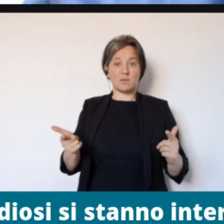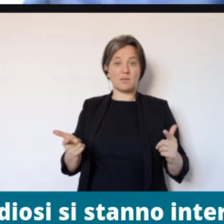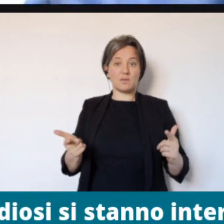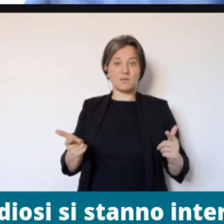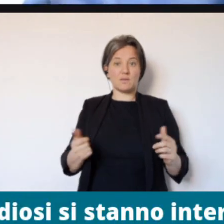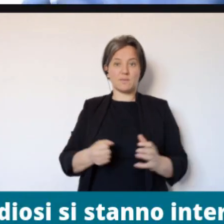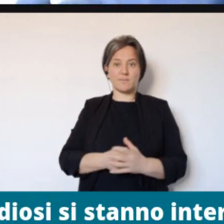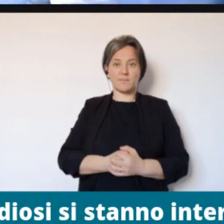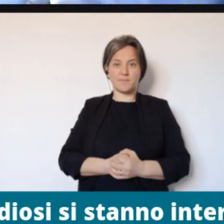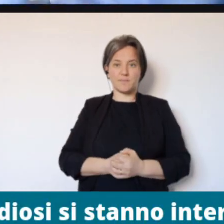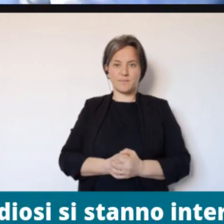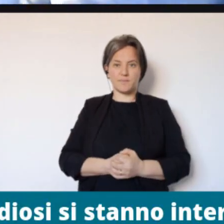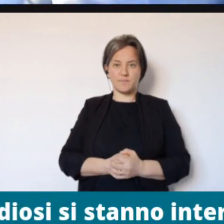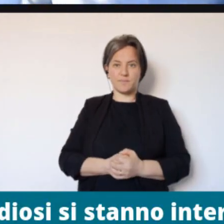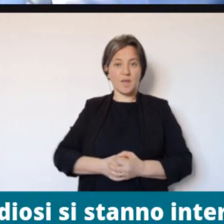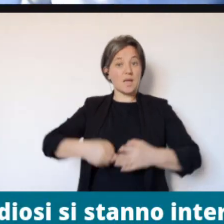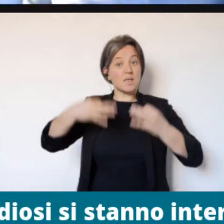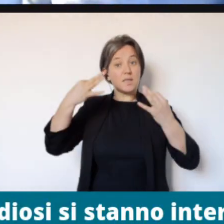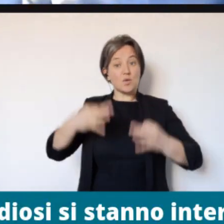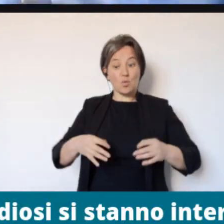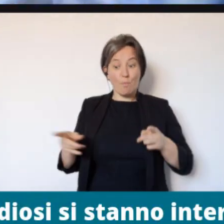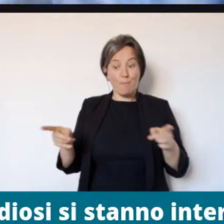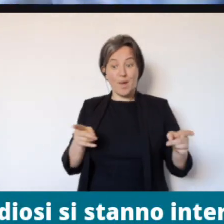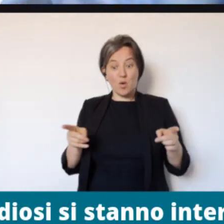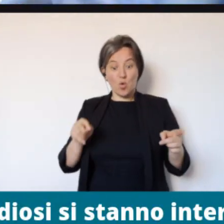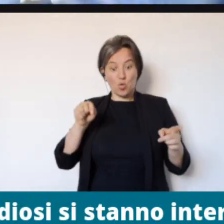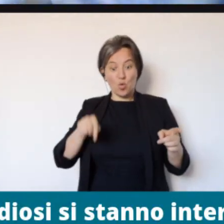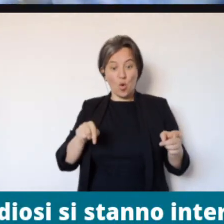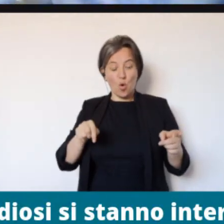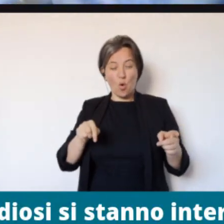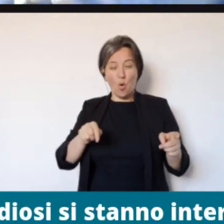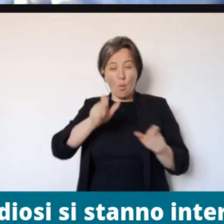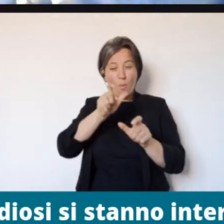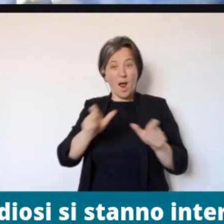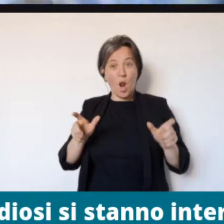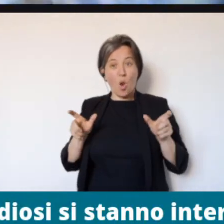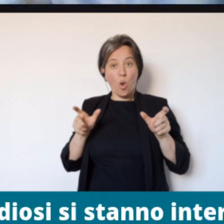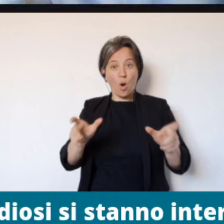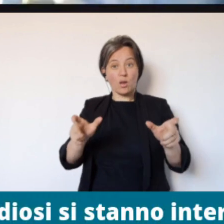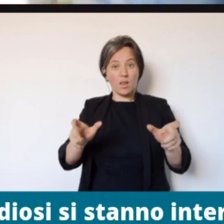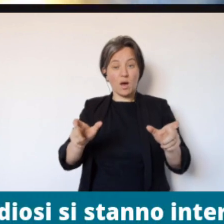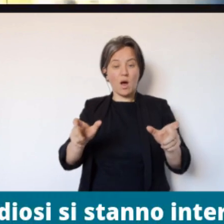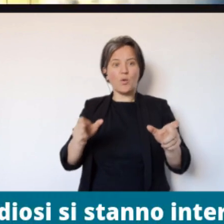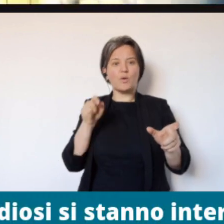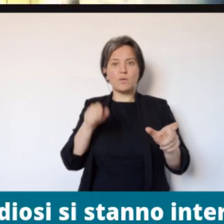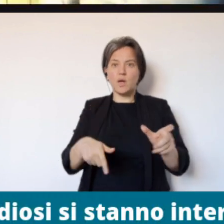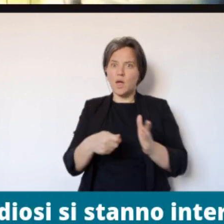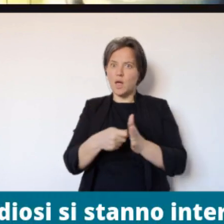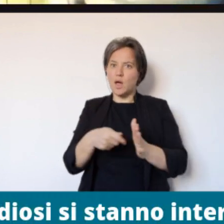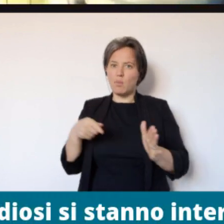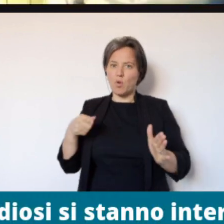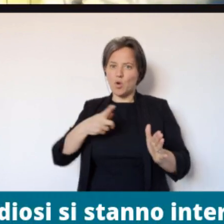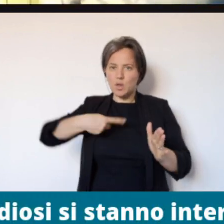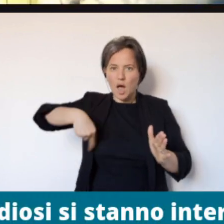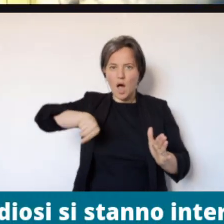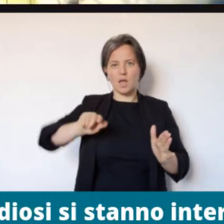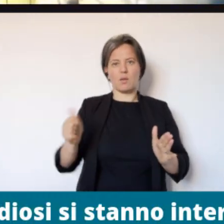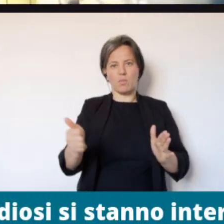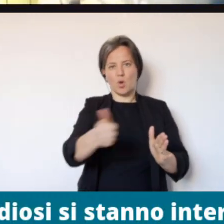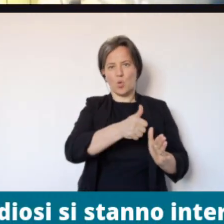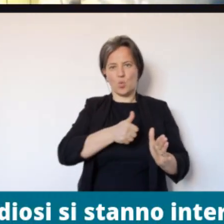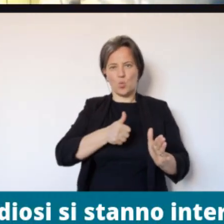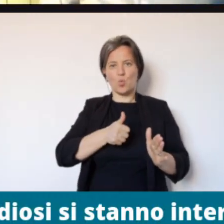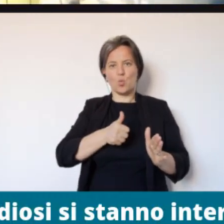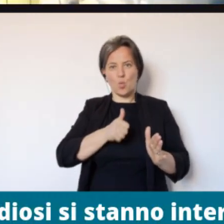Sicuramente però questo periodo di lockdown è stato per noi significativo